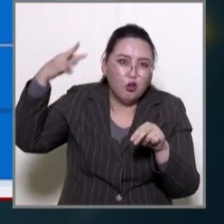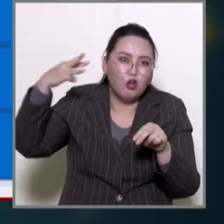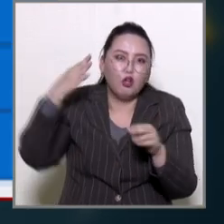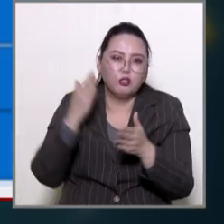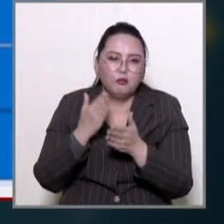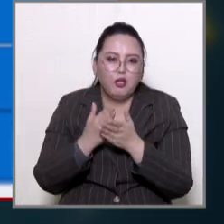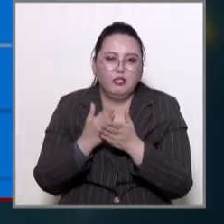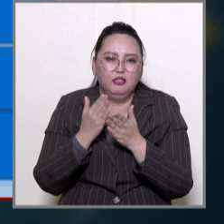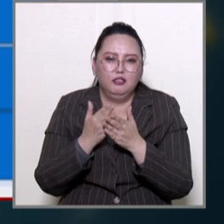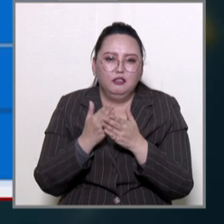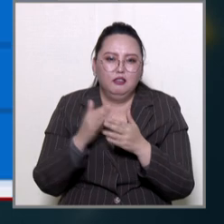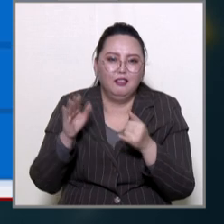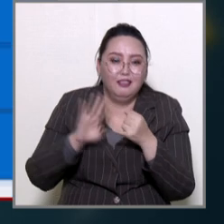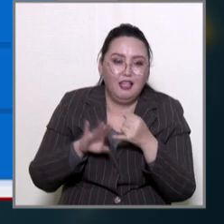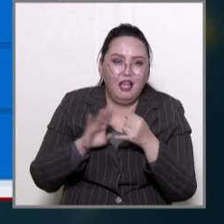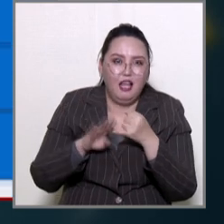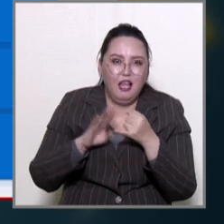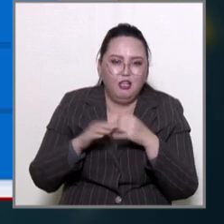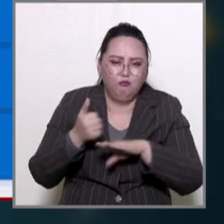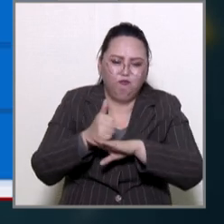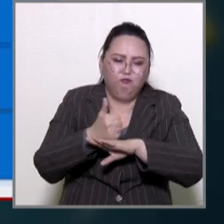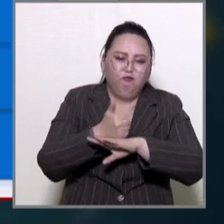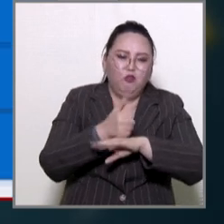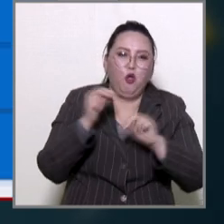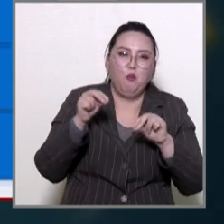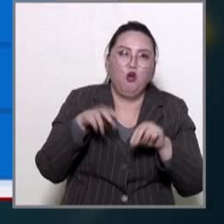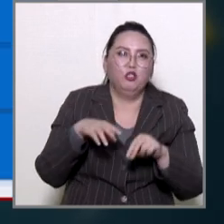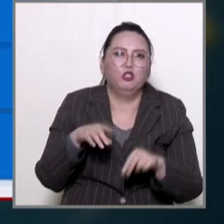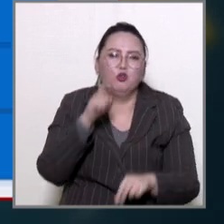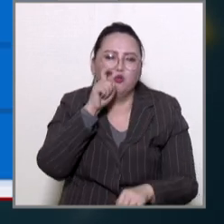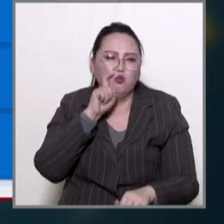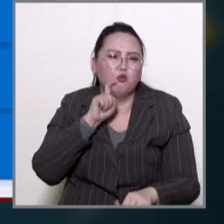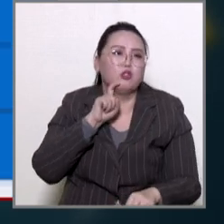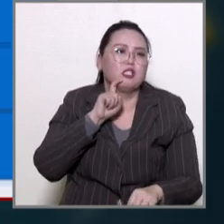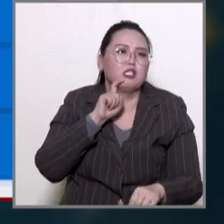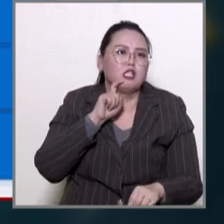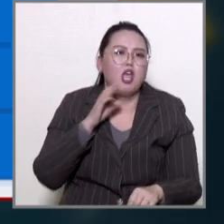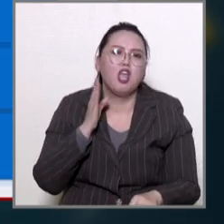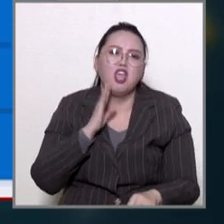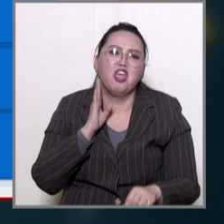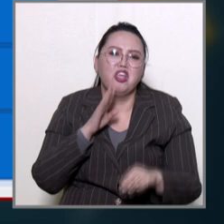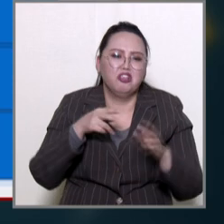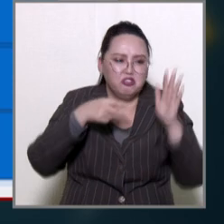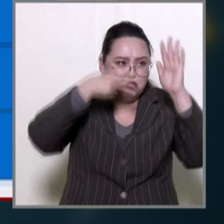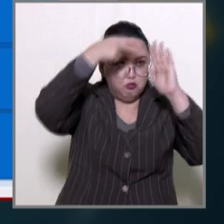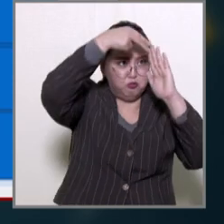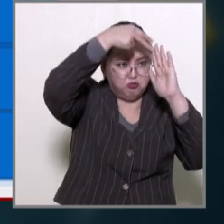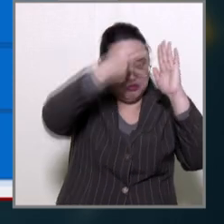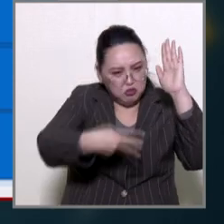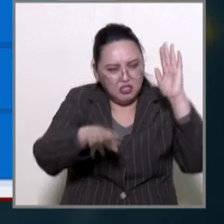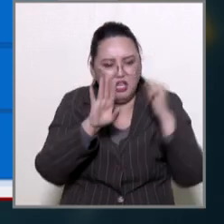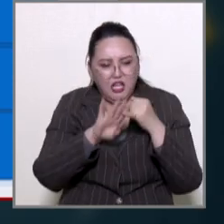байдаг. Шүдлэн байхдаа сүргийн тэргүүн болох хүсэлд донцсон, ихэнх хавцал руу унагчаад айгаачгүй,